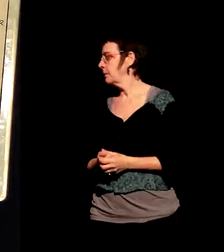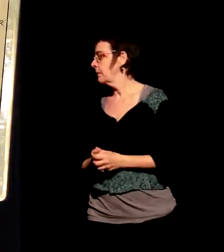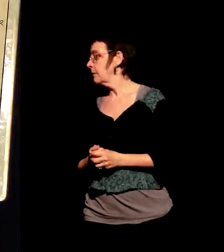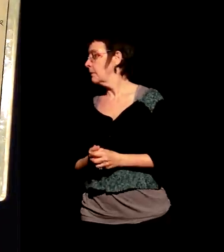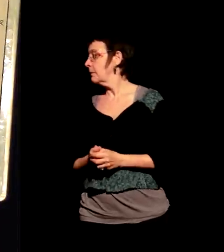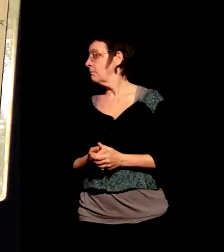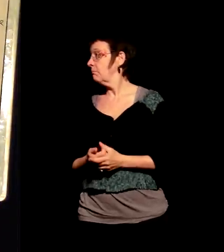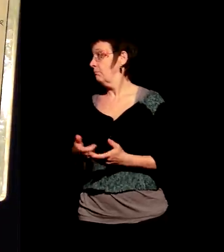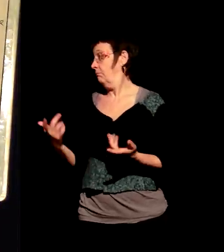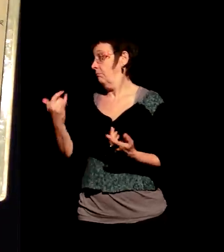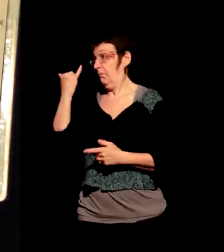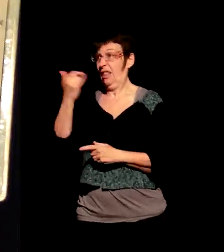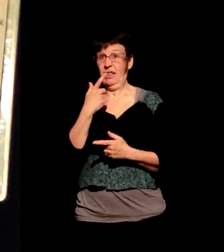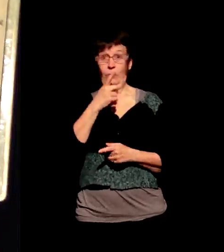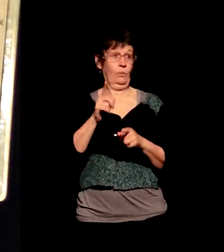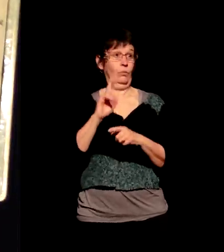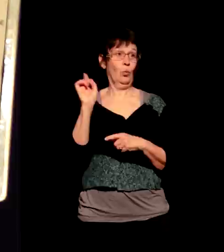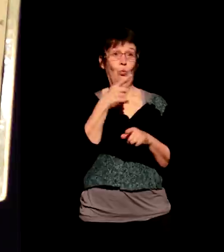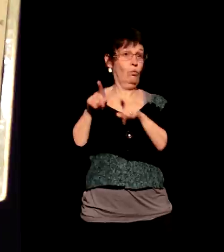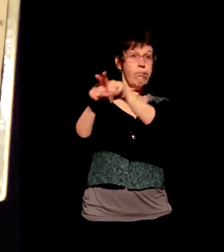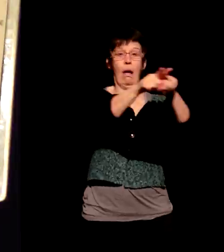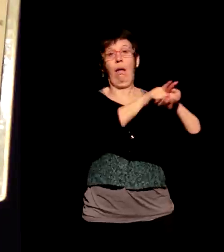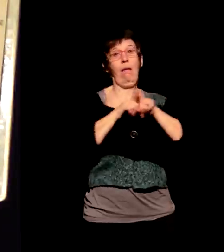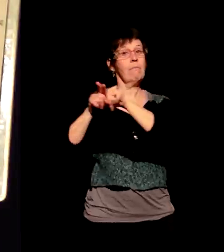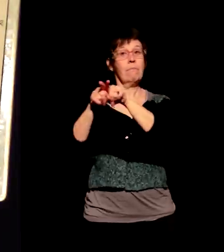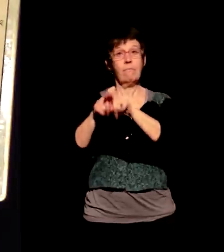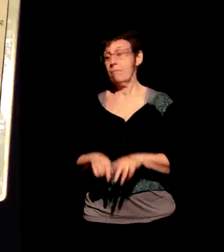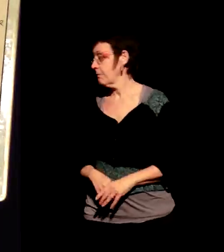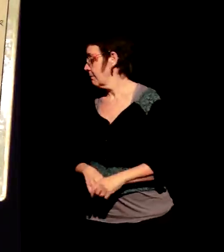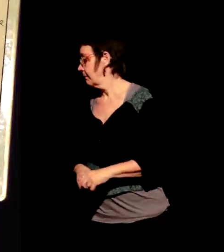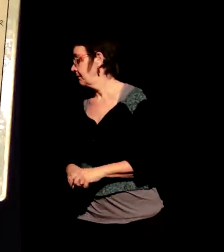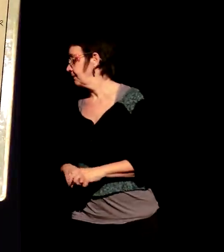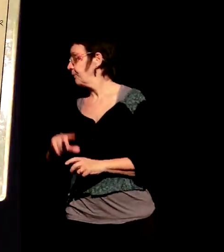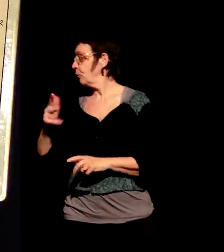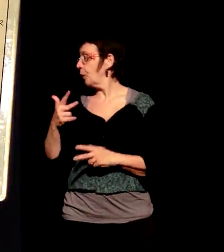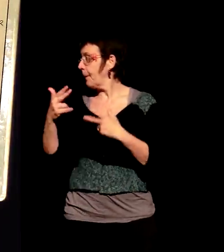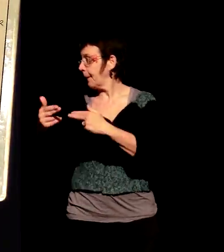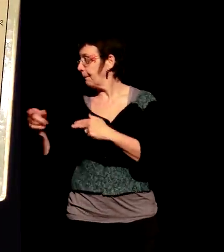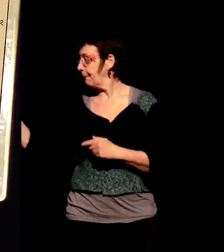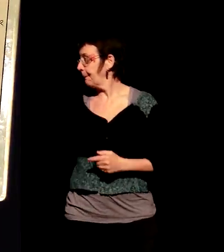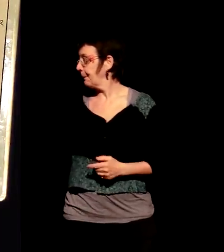L'idée donc que, voilà, ils sont tous pareils. La troisième étape de la mécanique raciste,